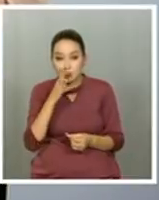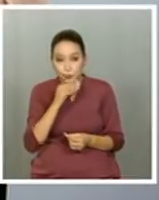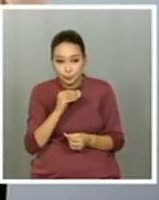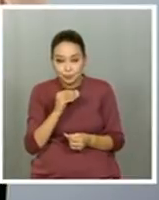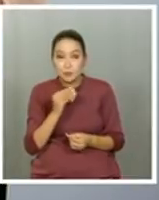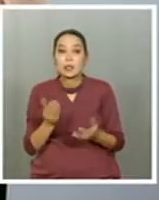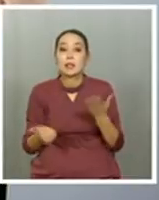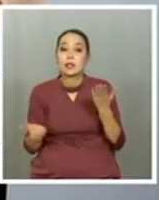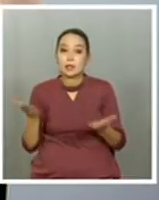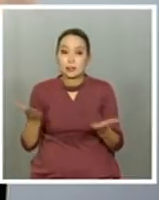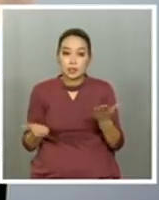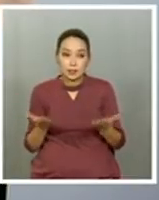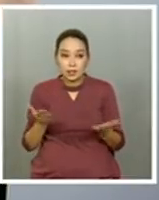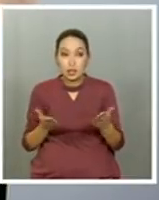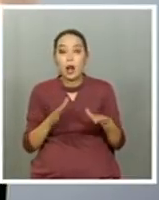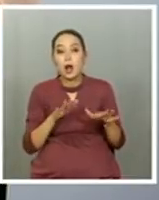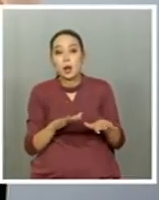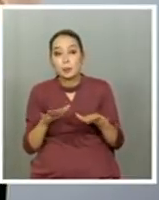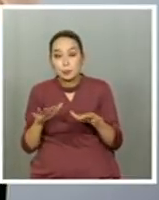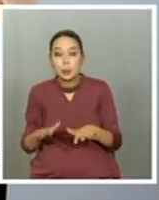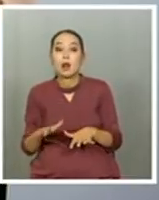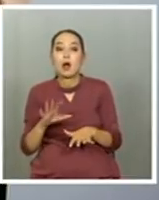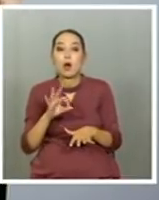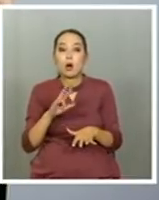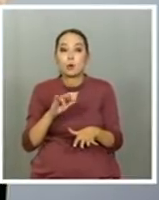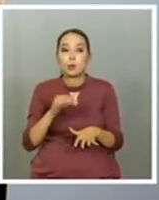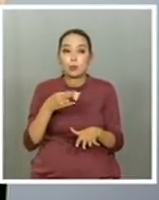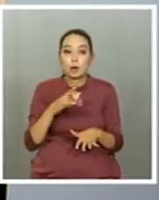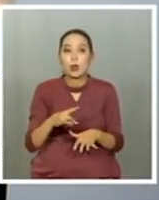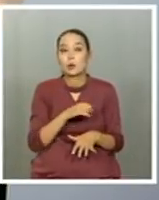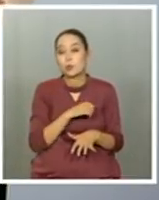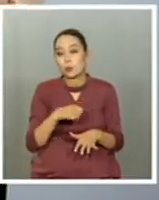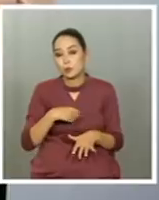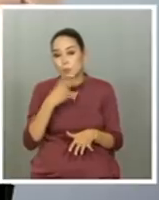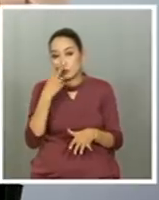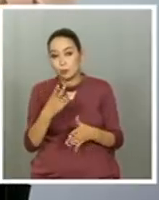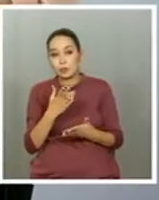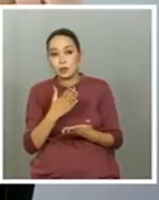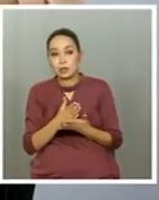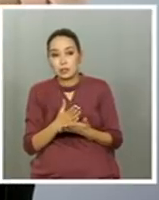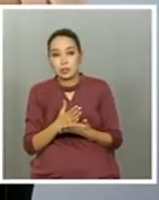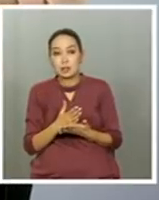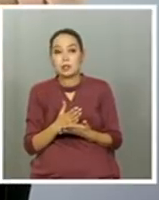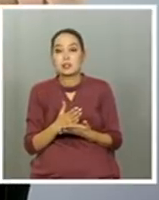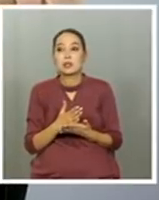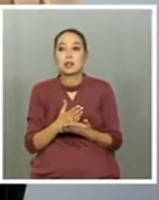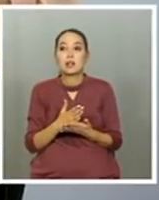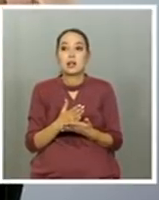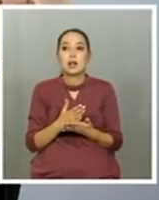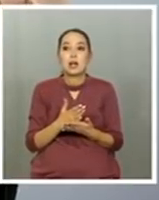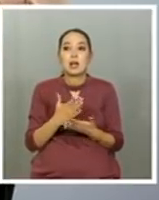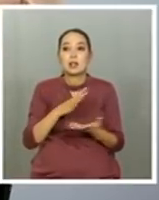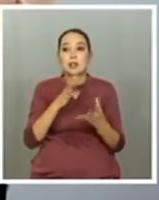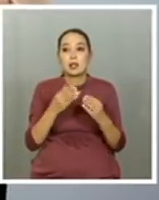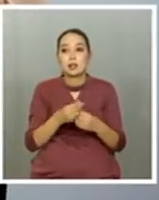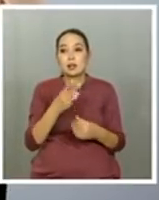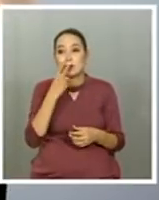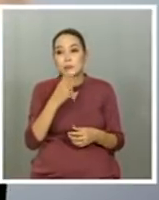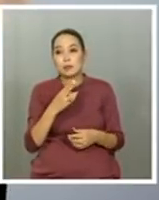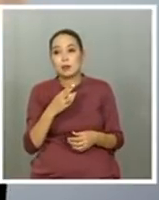Егер объектив пен окулярдың, міне, өздеріңіз көріп отырғандай, бағдаршаны нүкте арқылы көрсеткенде, бұл жерде